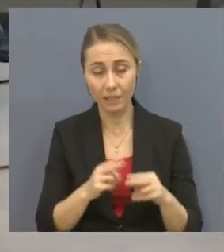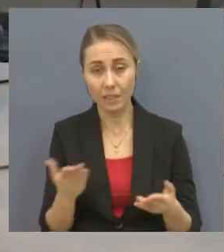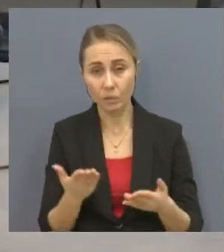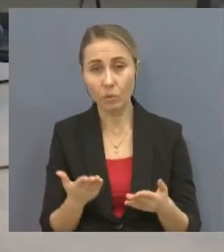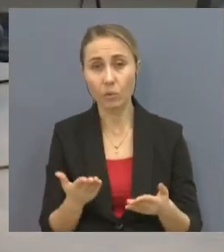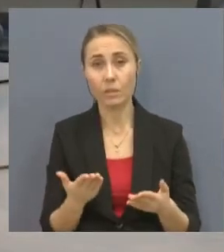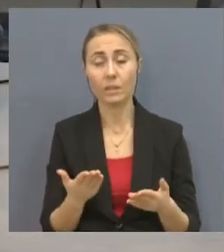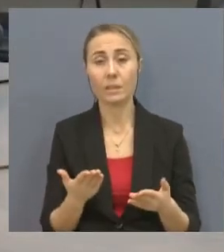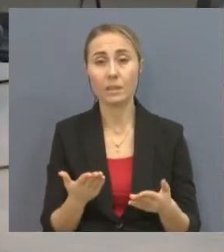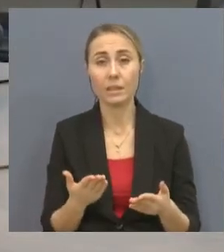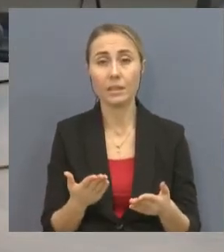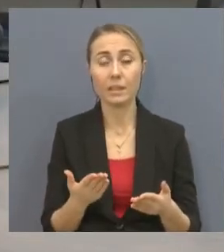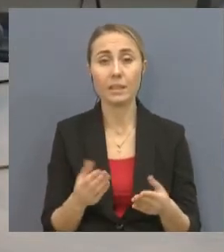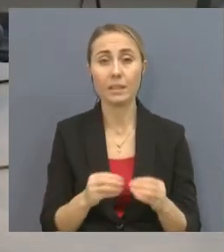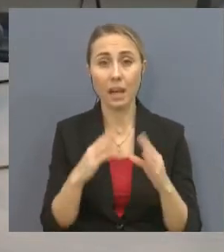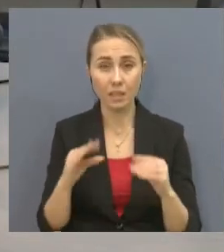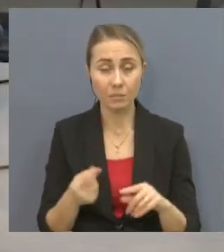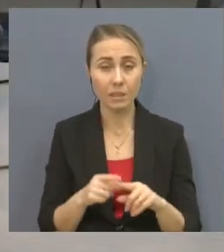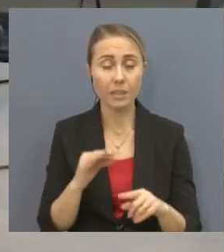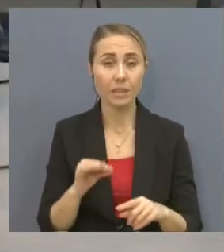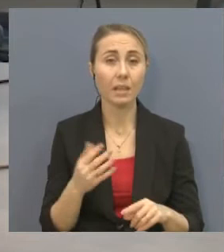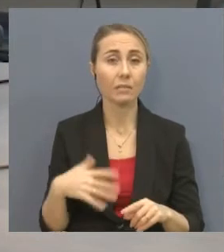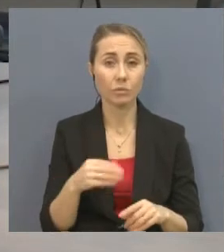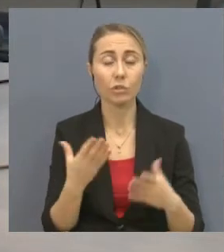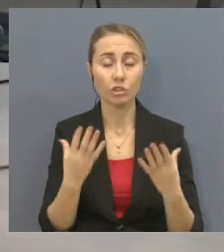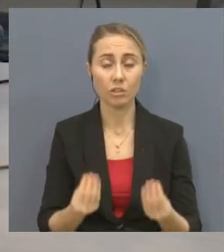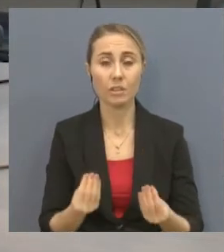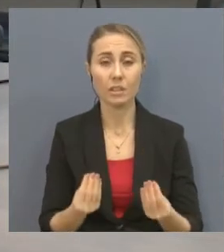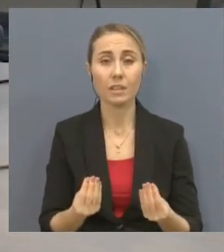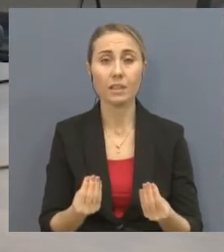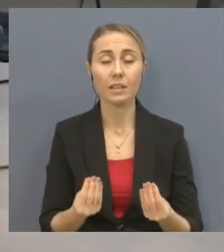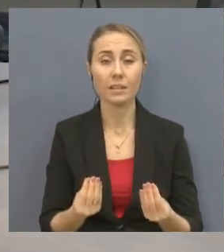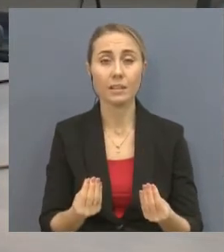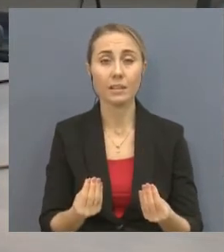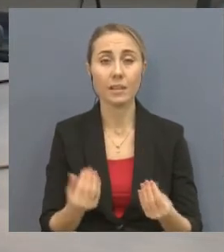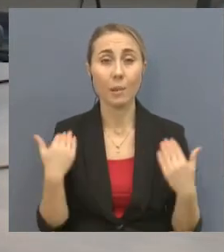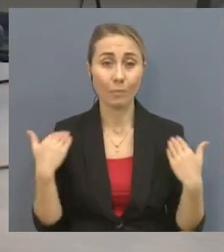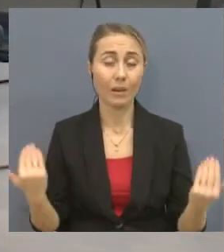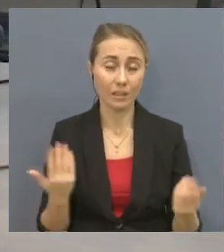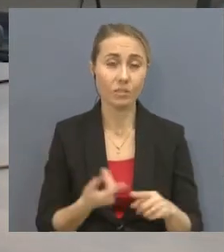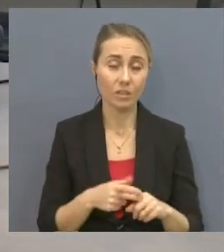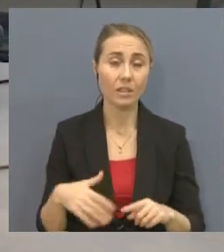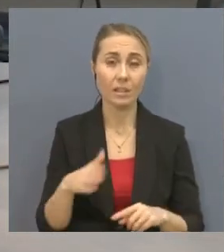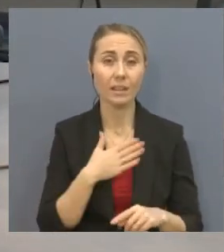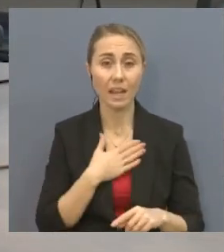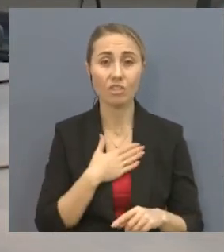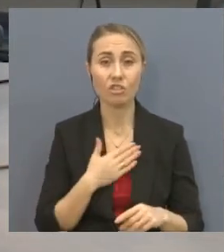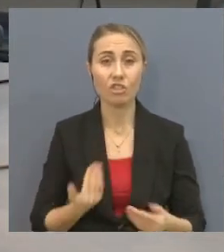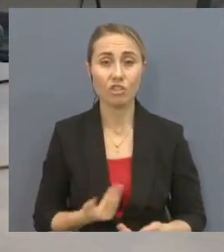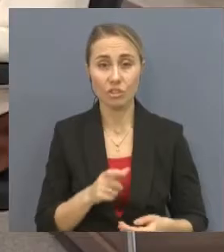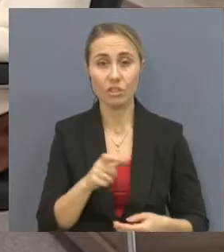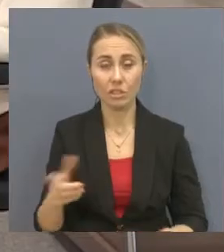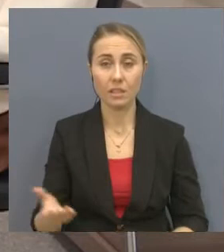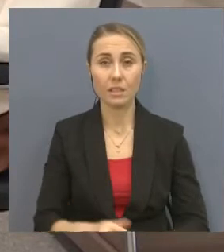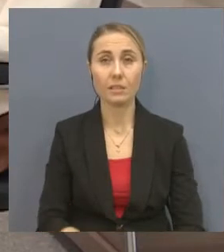при транспорте на сегодняшний день это все как бы ложится на плечи наши жителей